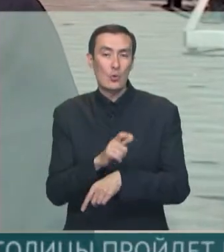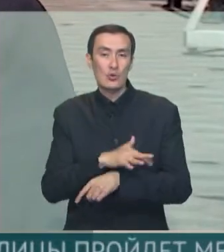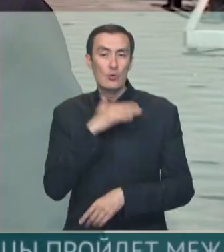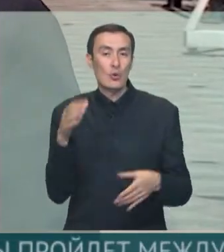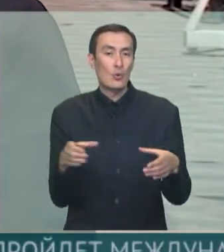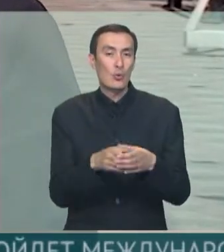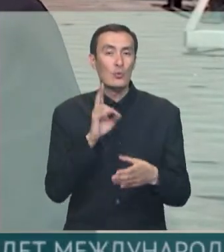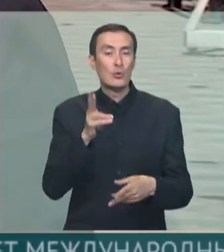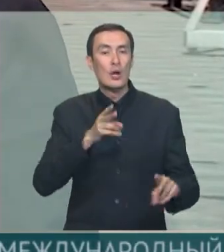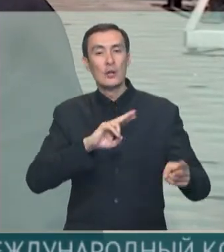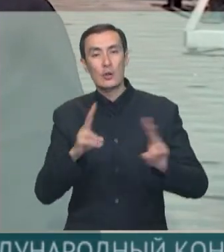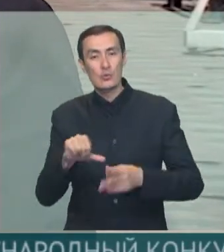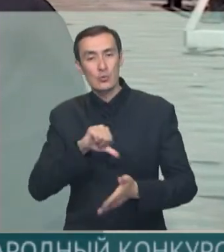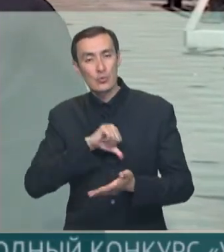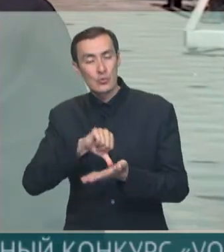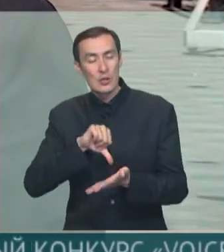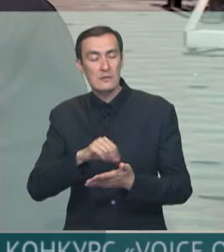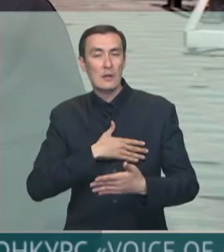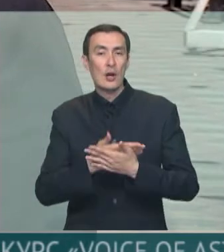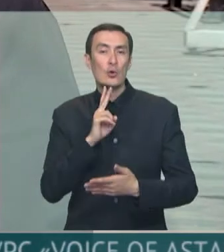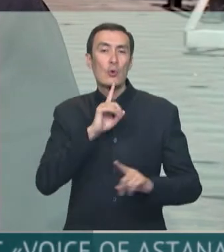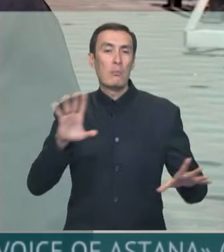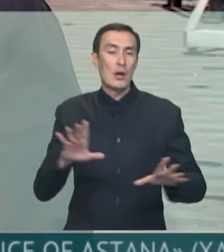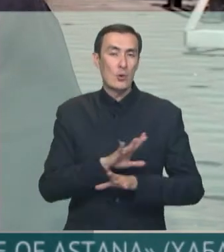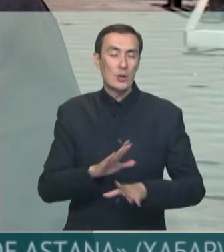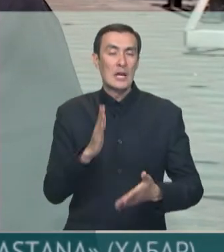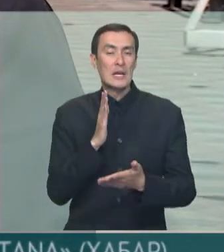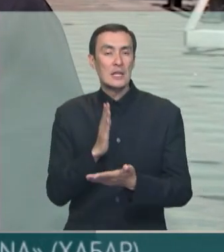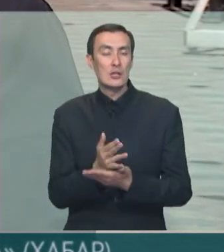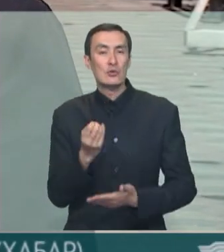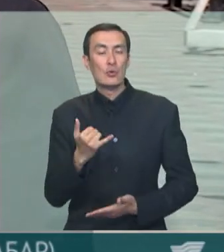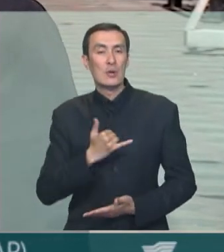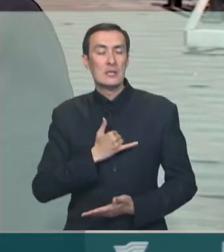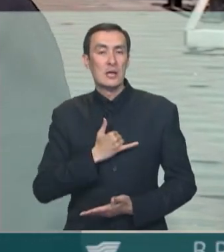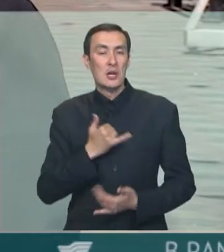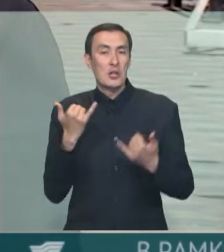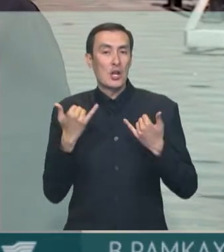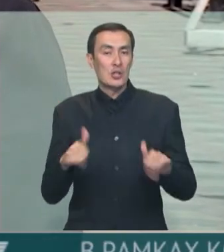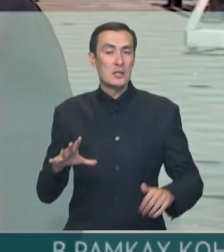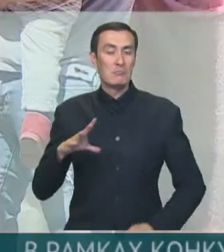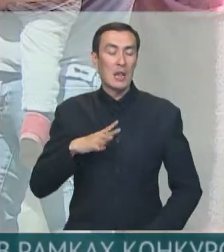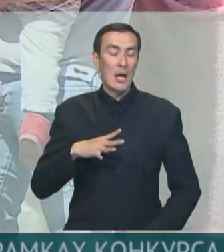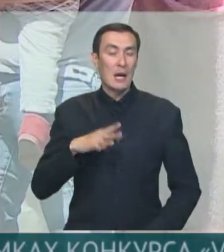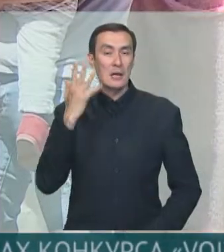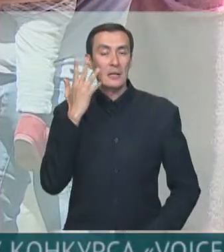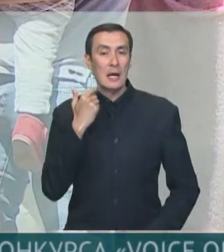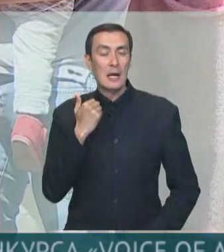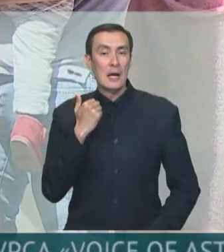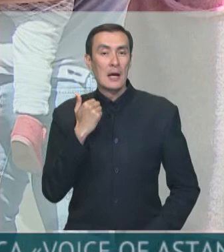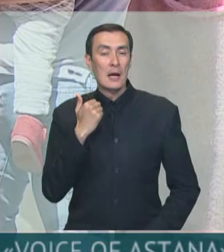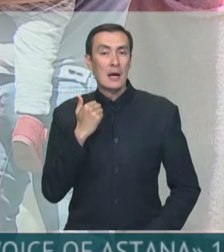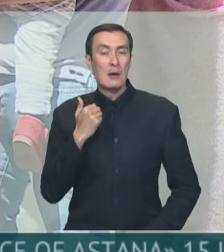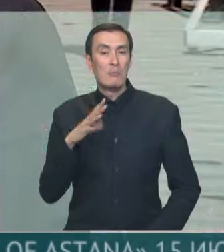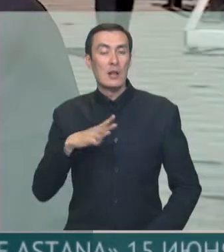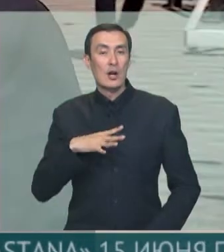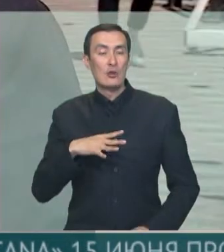групп, которые танцуют. Есть люди, которые поют. Еще у нас неожиданность такая была, когда фаер-шоу у